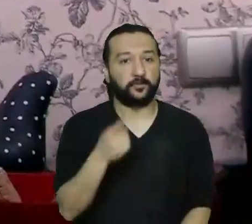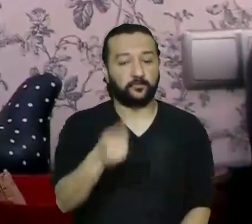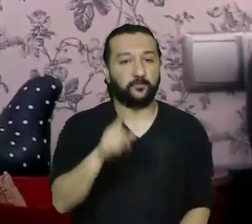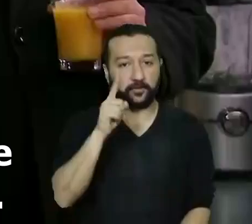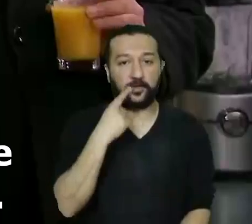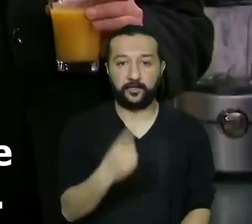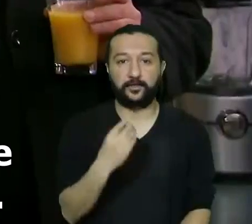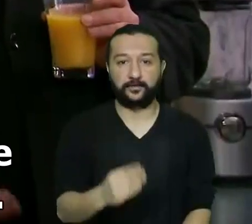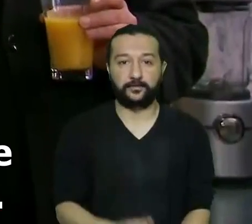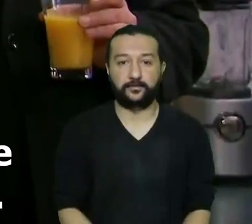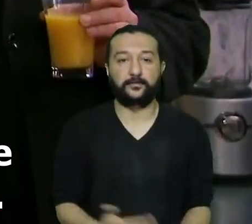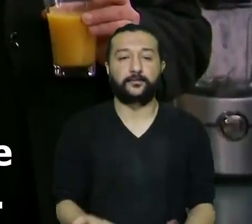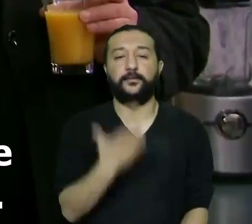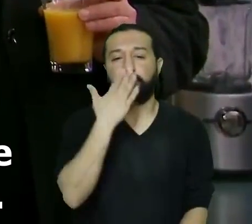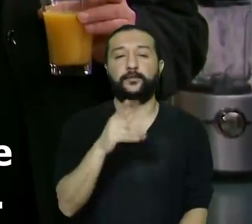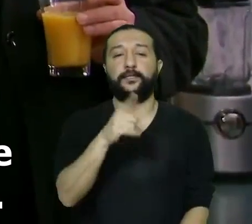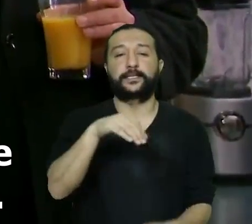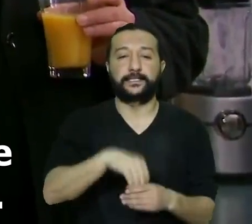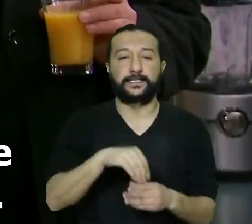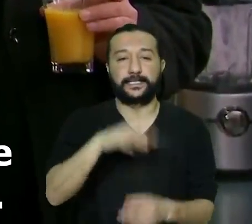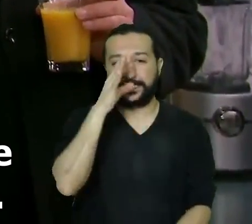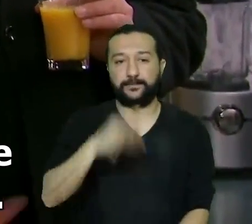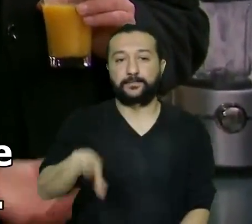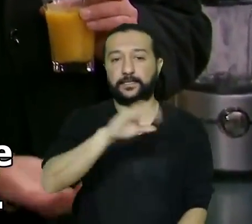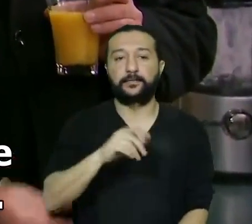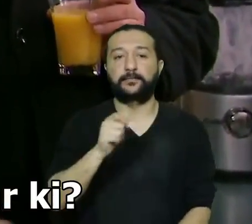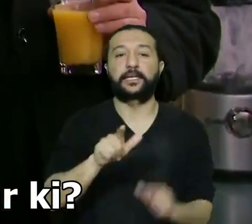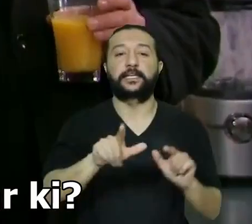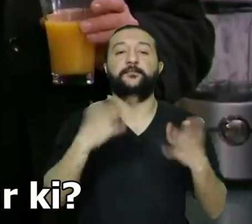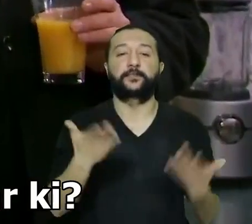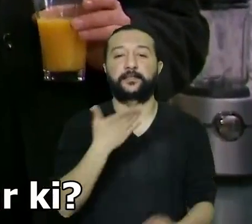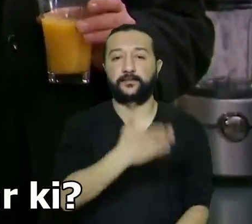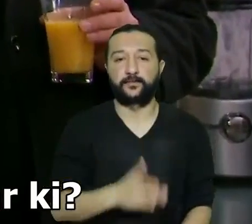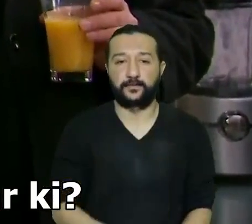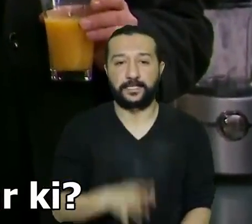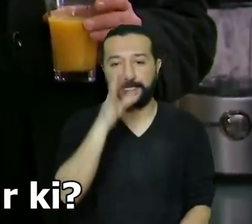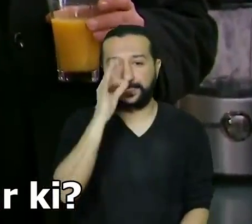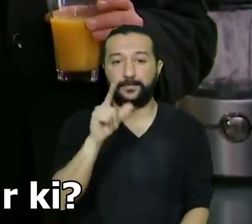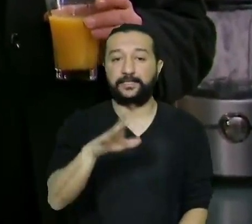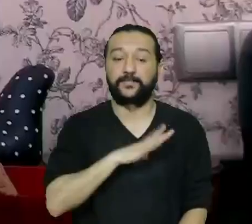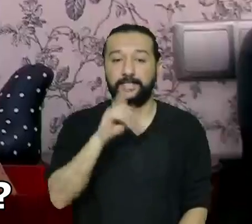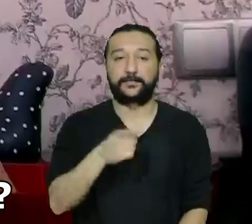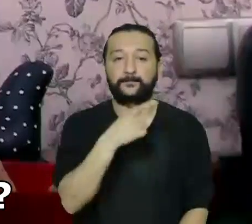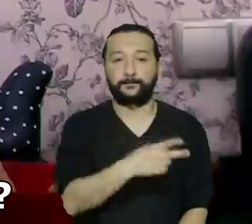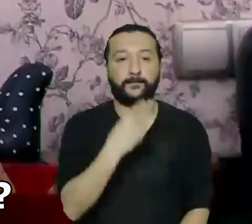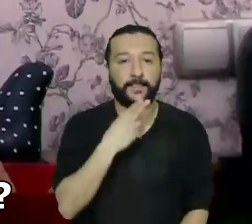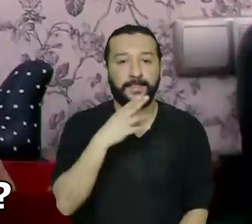paraymış abla. Ya yok ya, içerideki kimse o paraya tenezzül bile etmez Allah aşkınıza. Kimin ihtiyacı var ki?